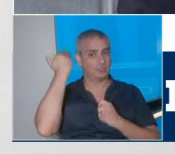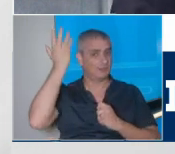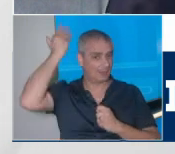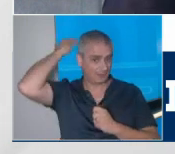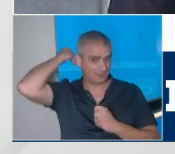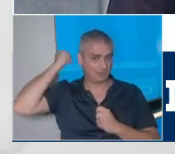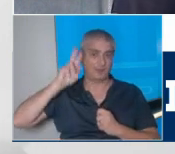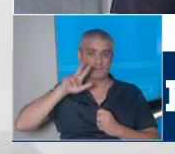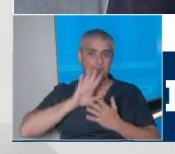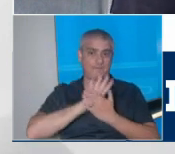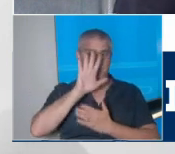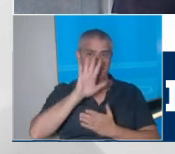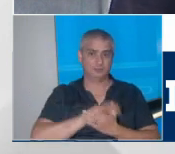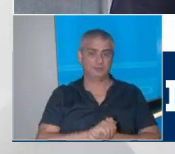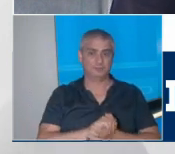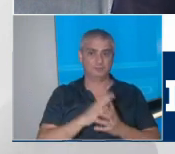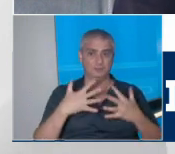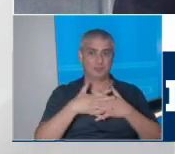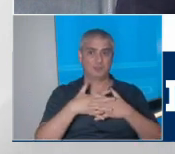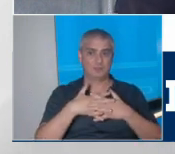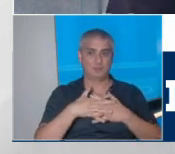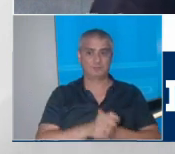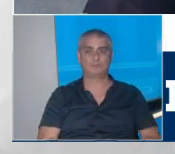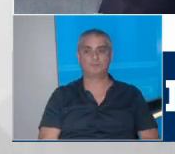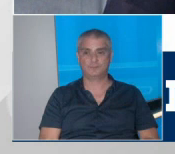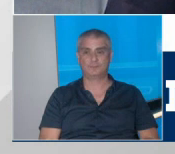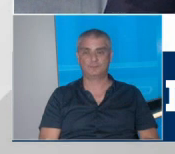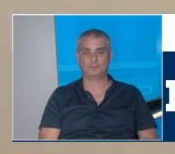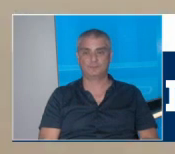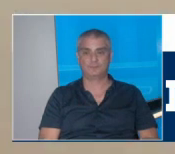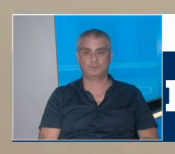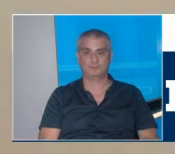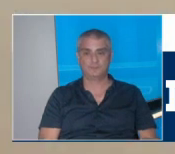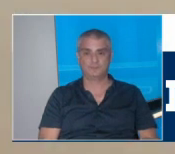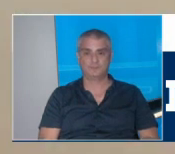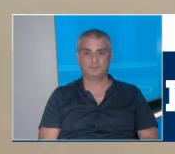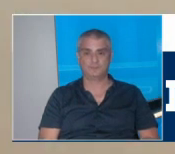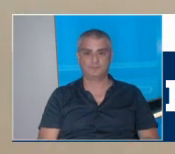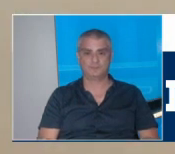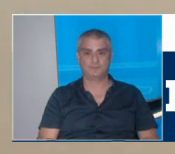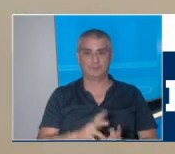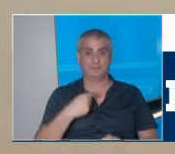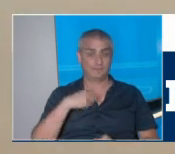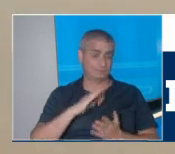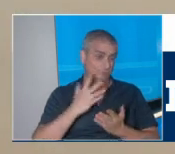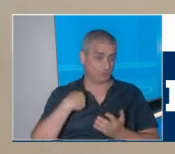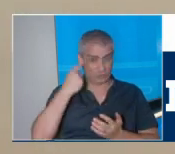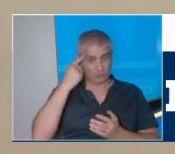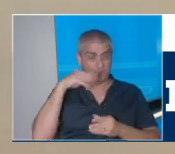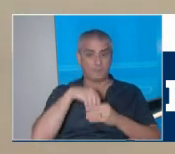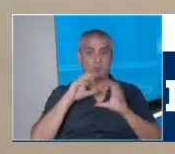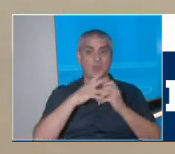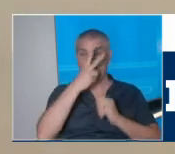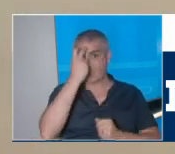שם ב-2015, שהתאחדו. נכון, ולפי מה שאנחנו יודעים, גם בתוך